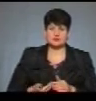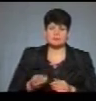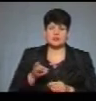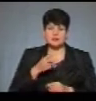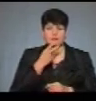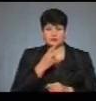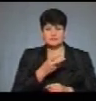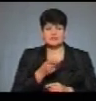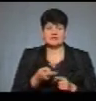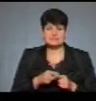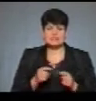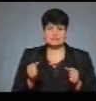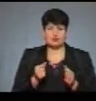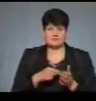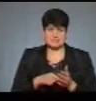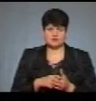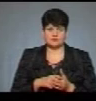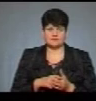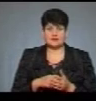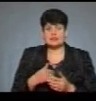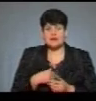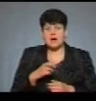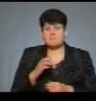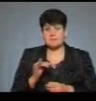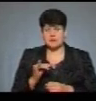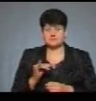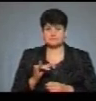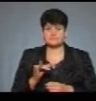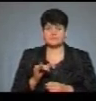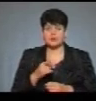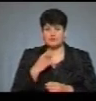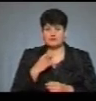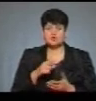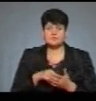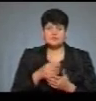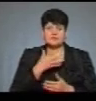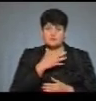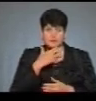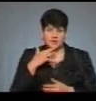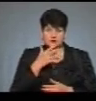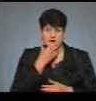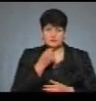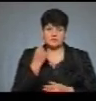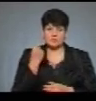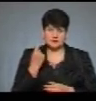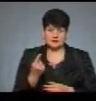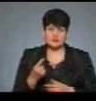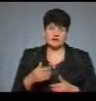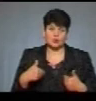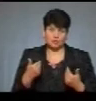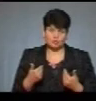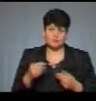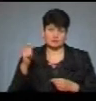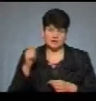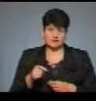і подивитися на це зимове містечко. Я би казав, що міст багато, файне одне, і рекомендую чкурнути у Тернопіль на